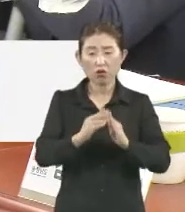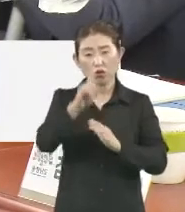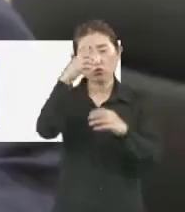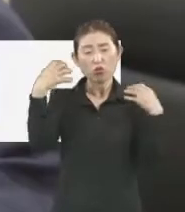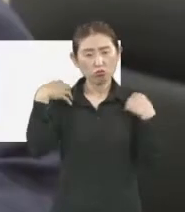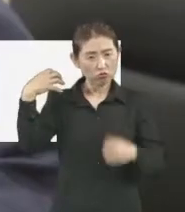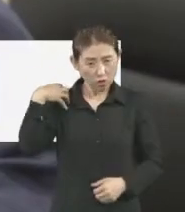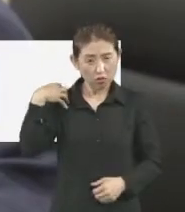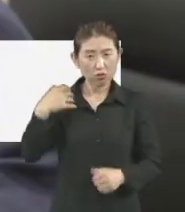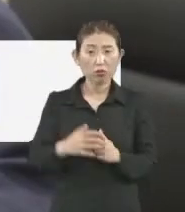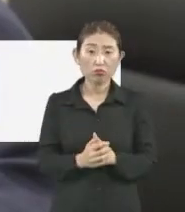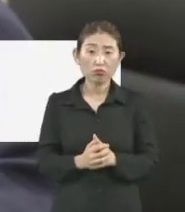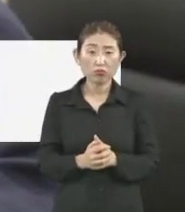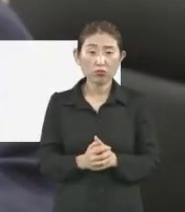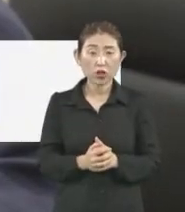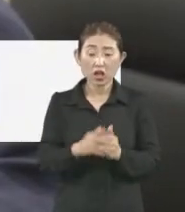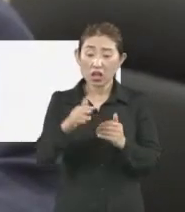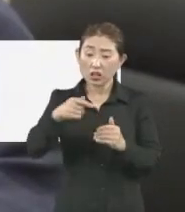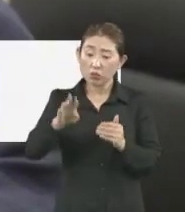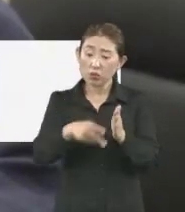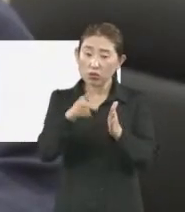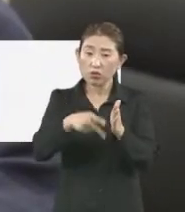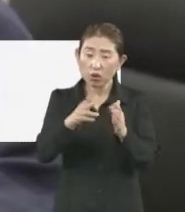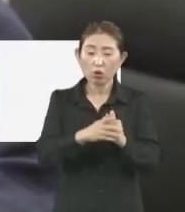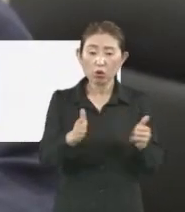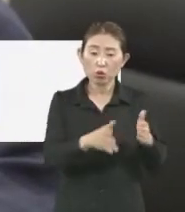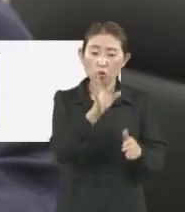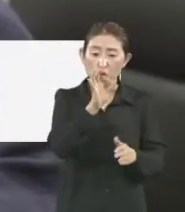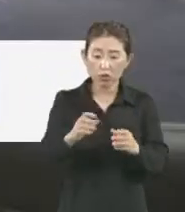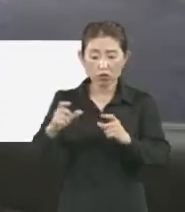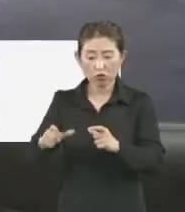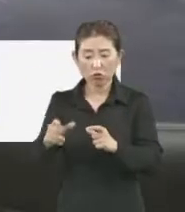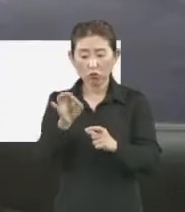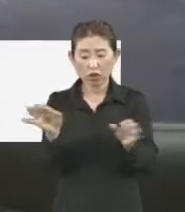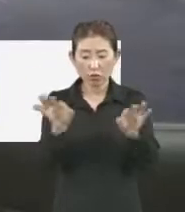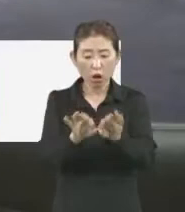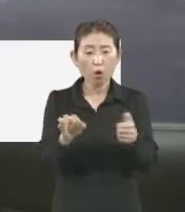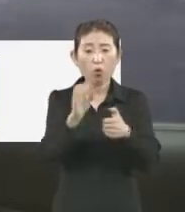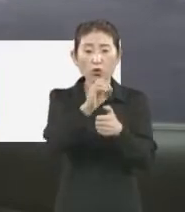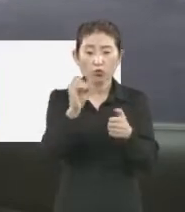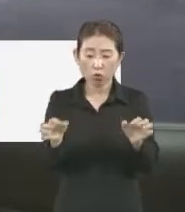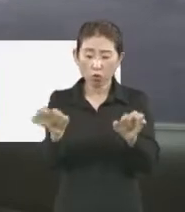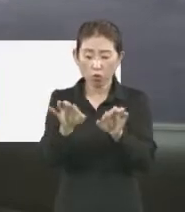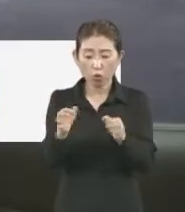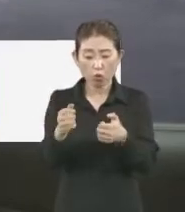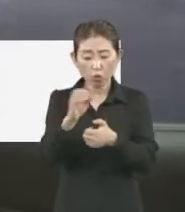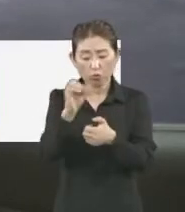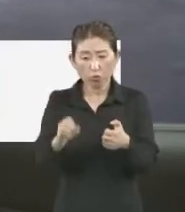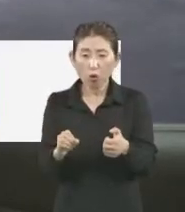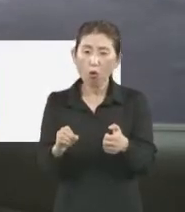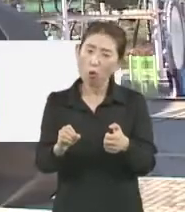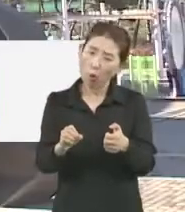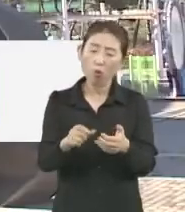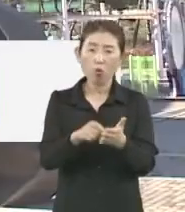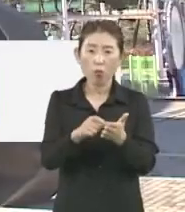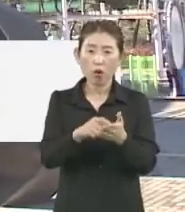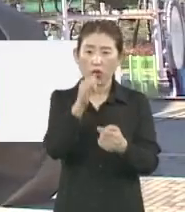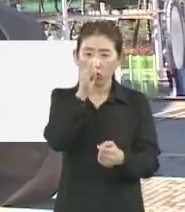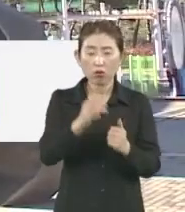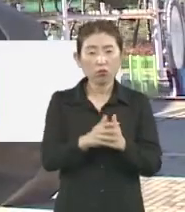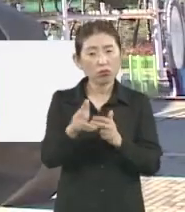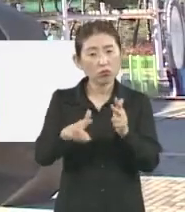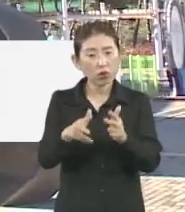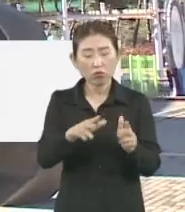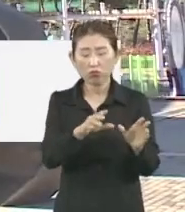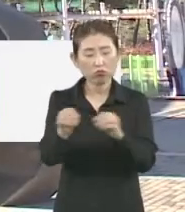국가가 해야 할 일이지만 삽교 역의 경우 도비와 군비 를 각각 50% 씩 뜨려 건설 하도록 돼있다 며 사업